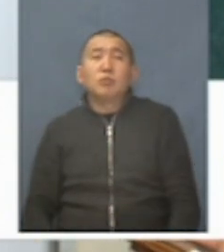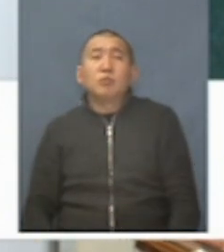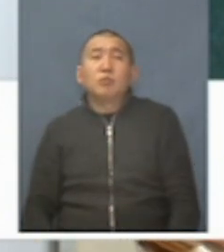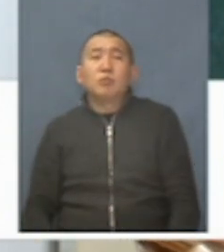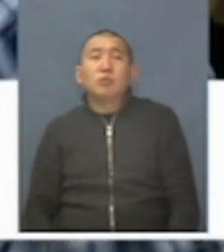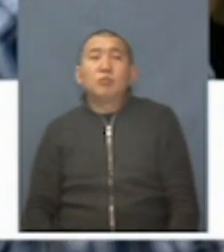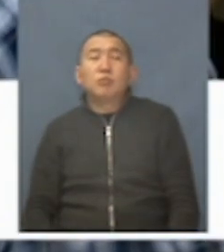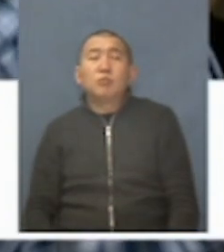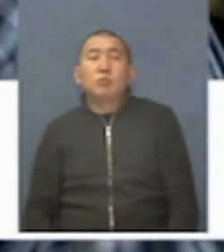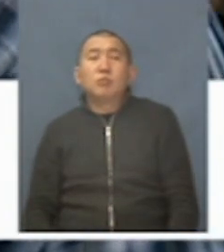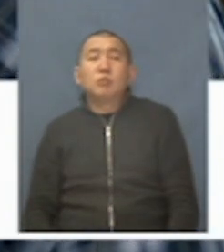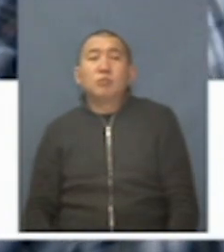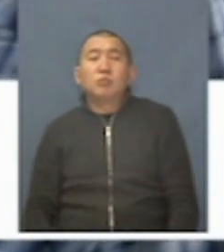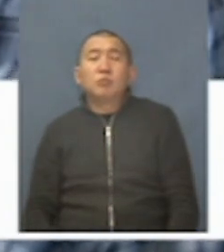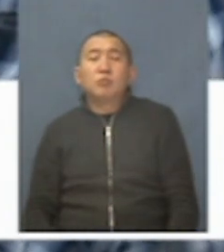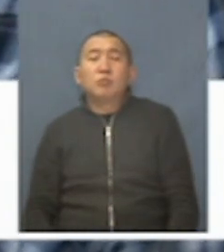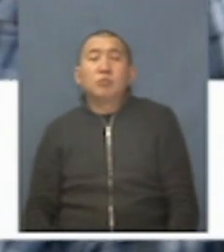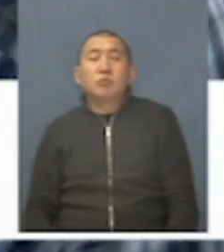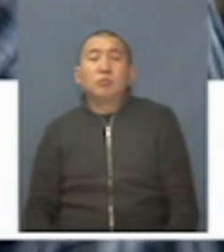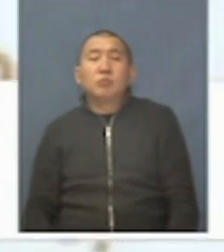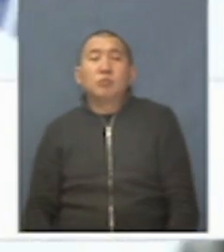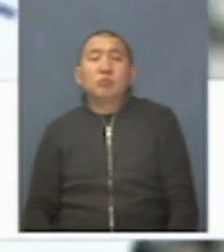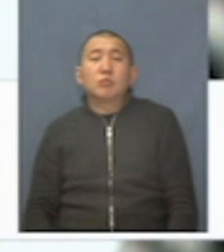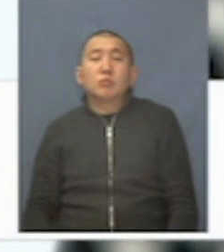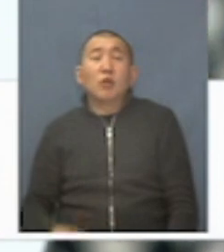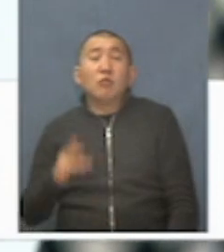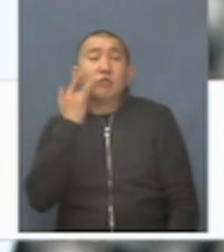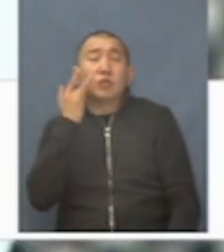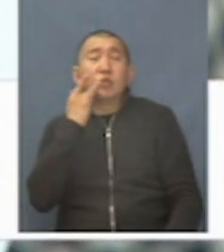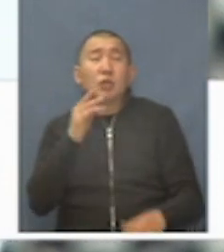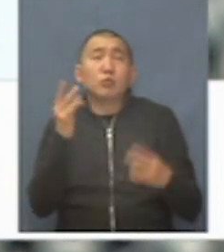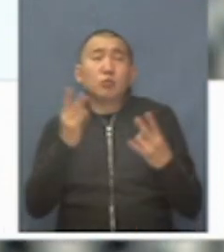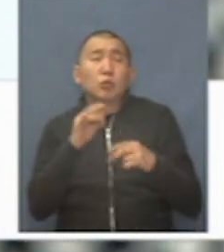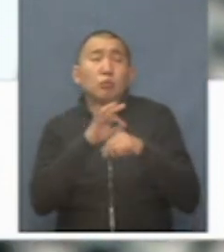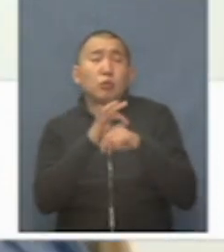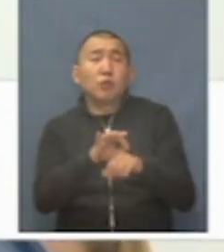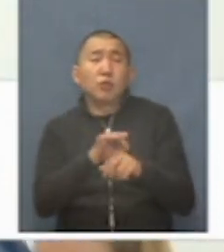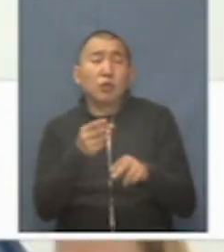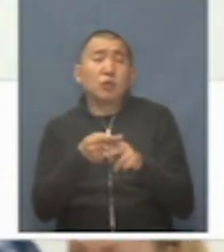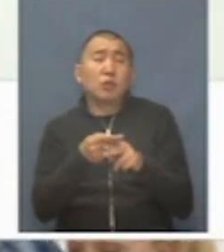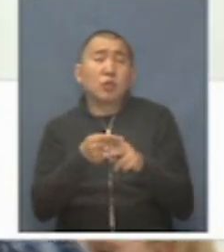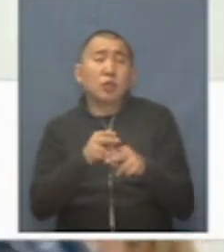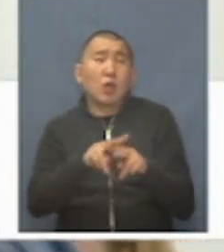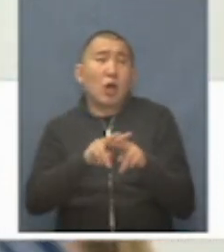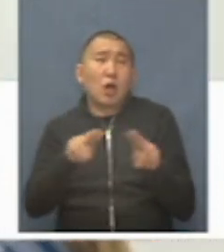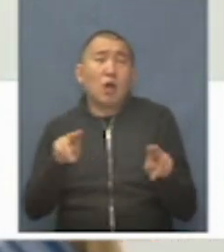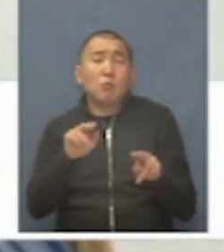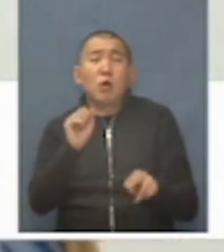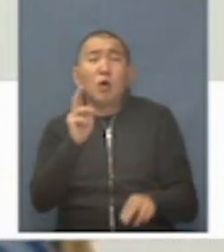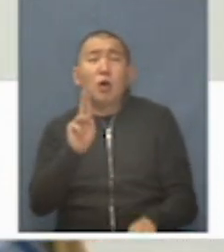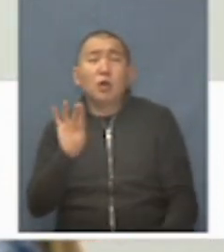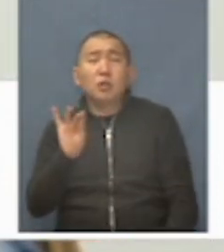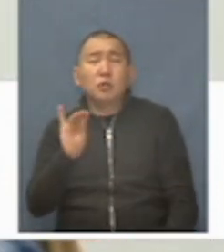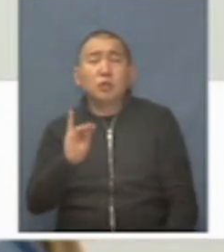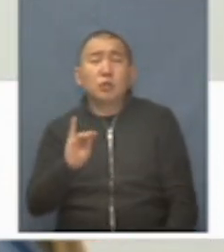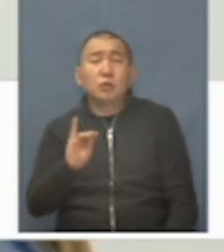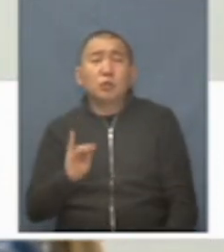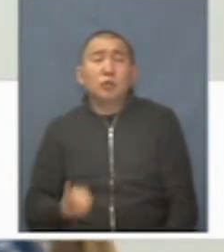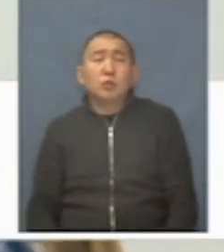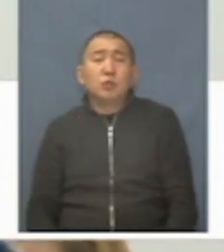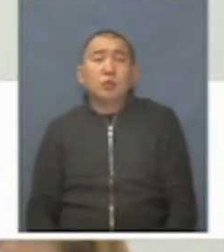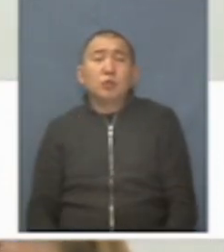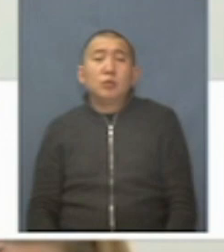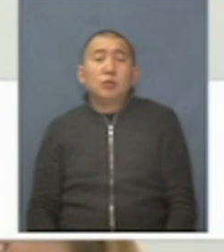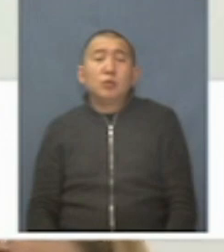жатыр ғой. Тұрғындар мұндай акцияларды тұрақты түрде өткізу керектігін айтады. Это нужно сделать регулярно, чтобы это было.